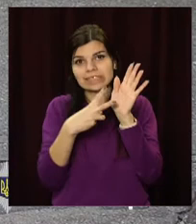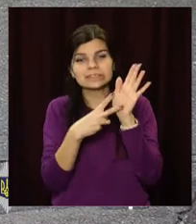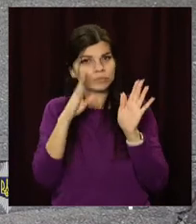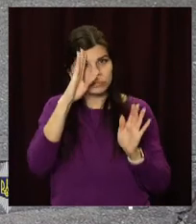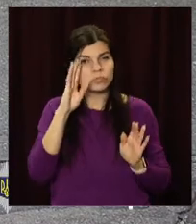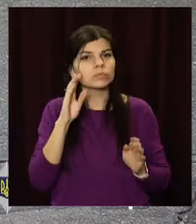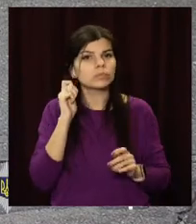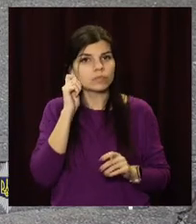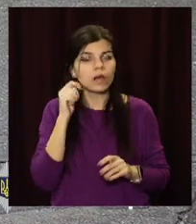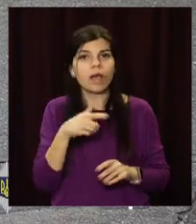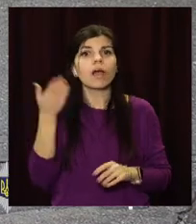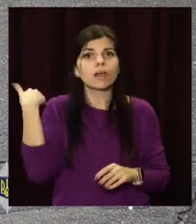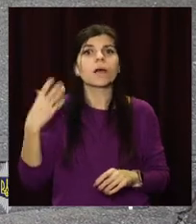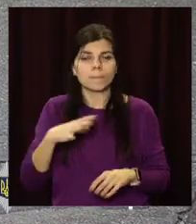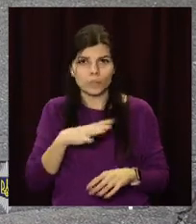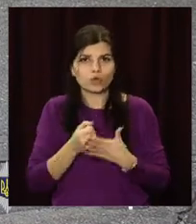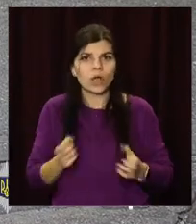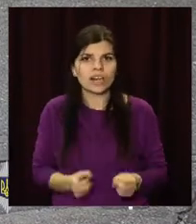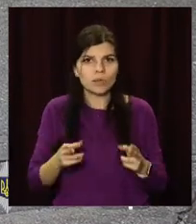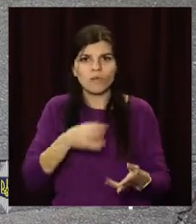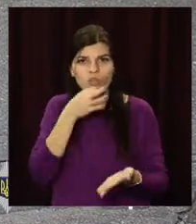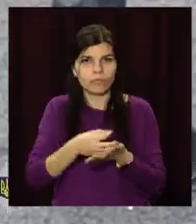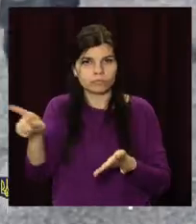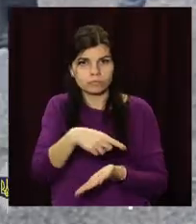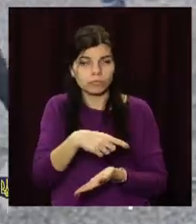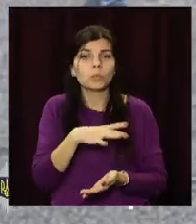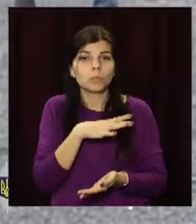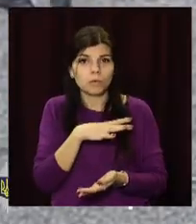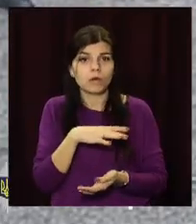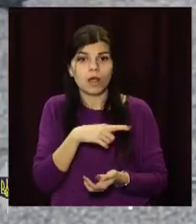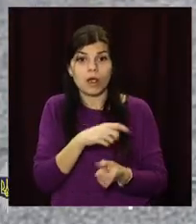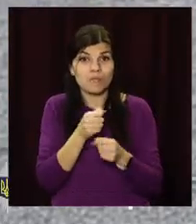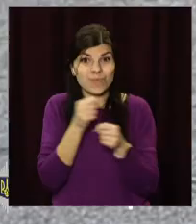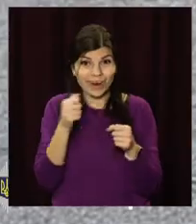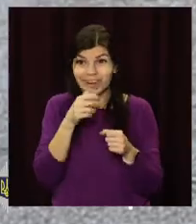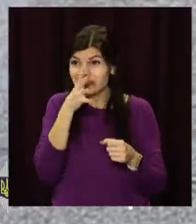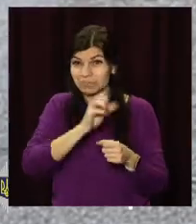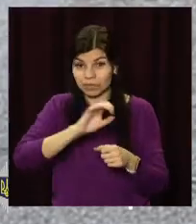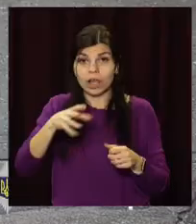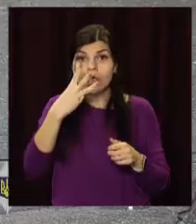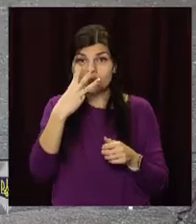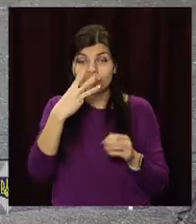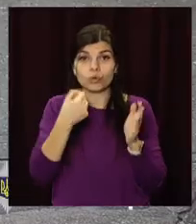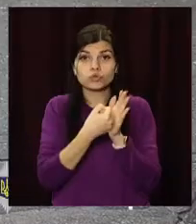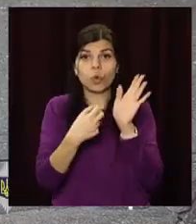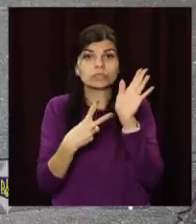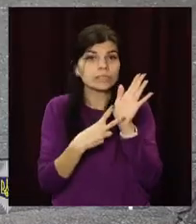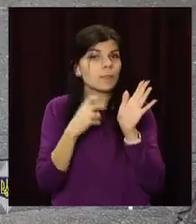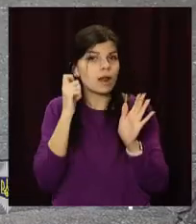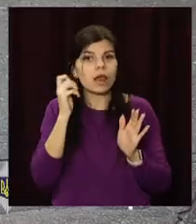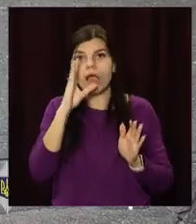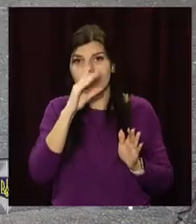чоловік. Раніше його вже притягували до кримінальної відповідальності. За вибух зловмисникові світить від 3 до 7 років в'язниці.